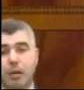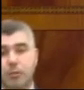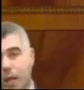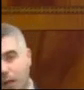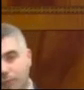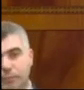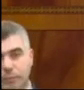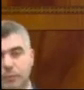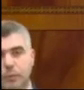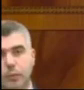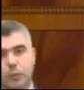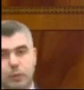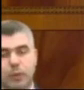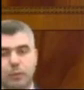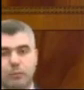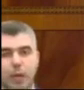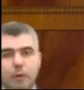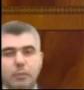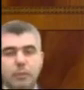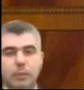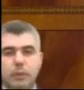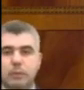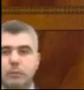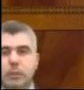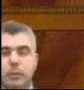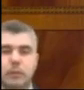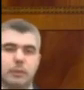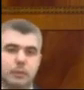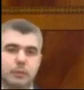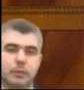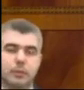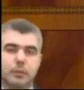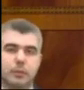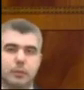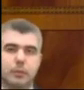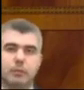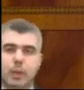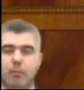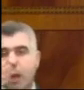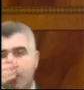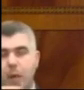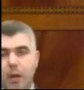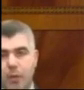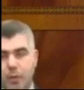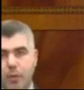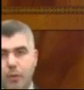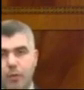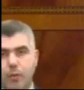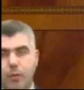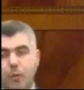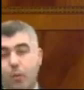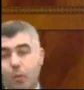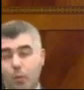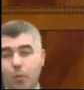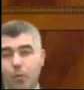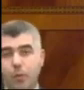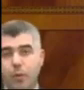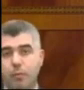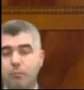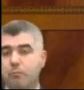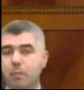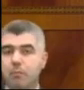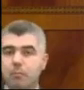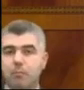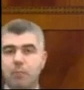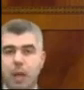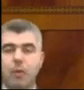هنا أن أشيد بالدور الإيجابي في هذه الشراكة لبلدكم، هذا البلد الذي الدور الذي